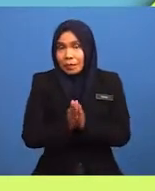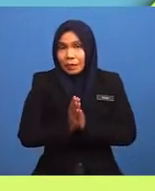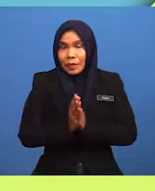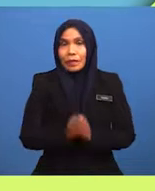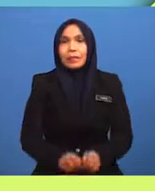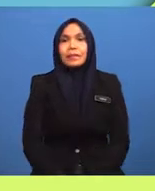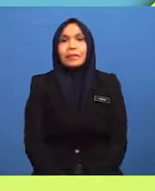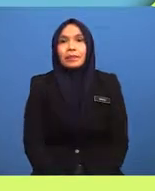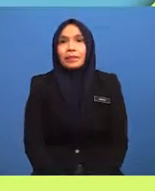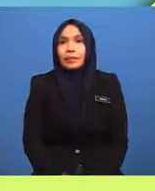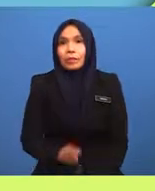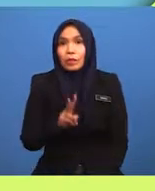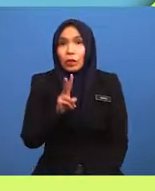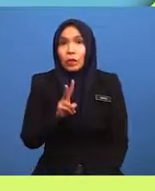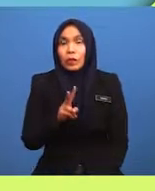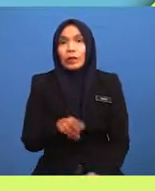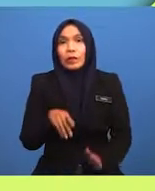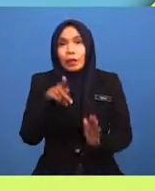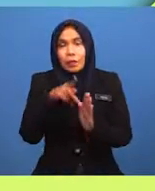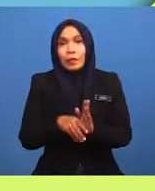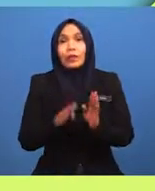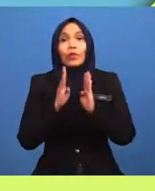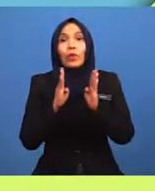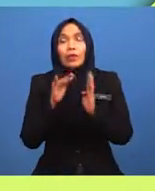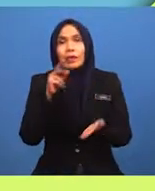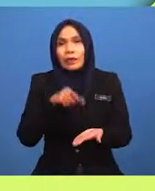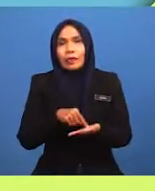Maafkan saya, Ibu. Saya tidak sengaja.